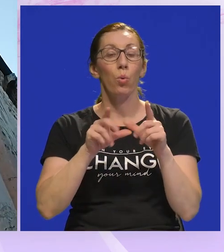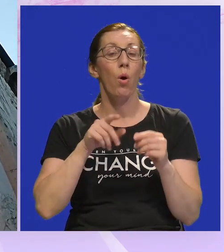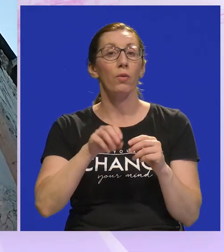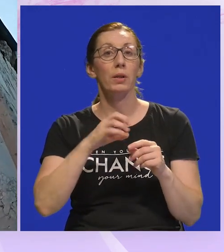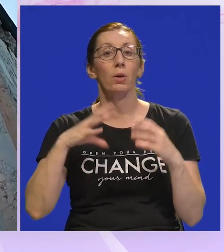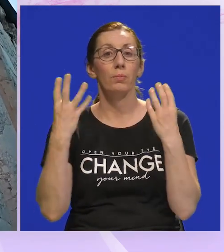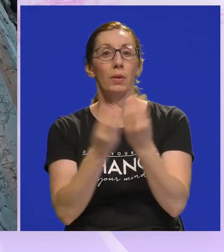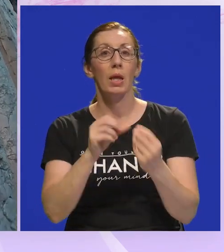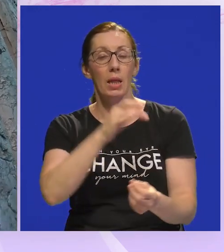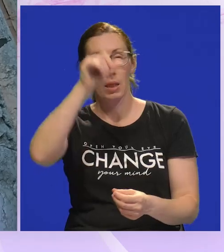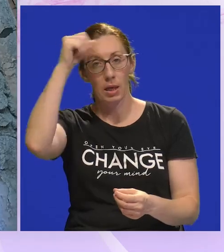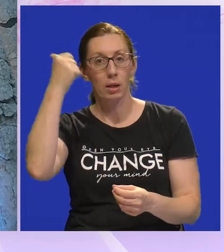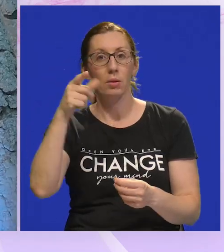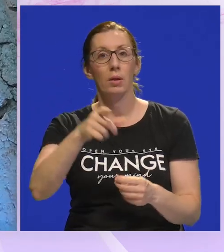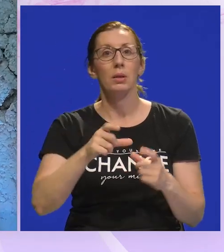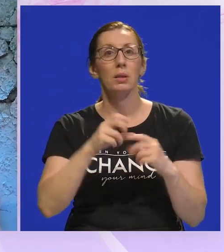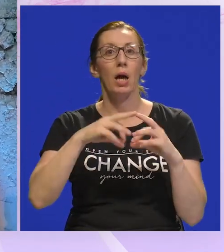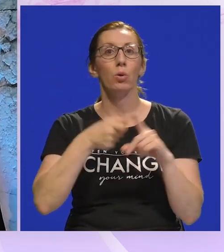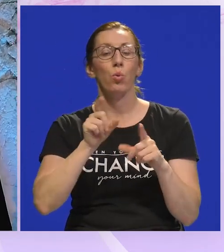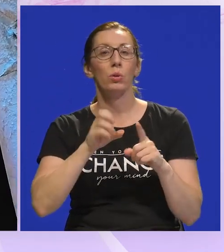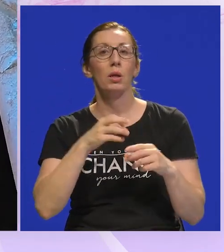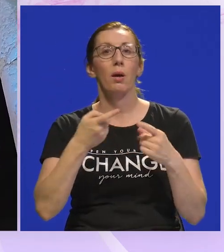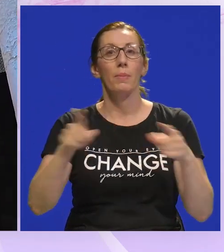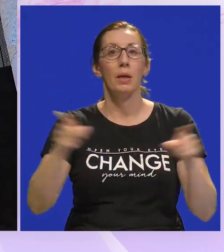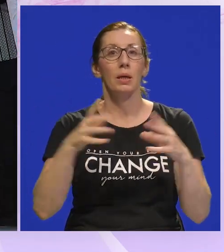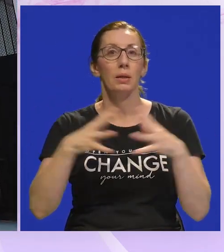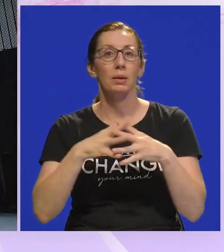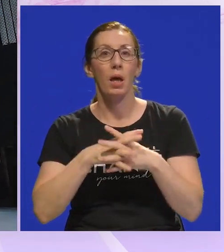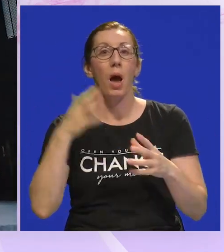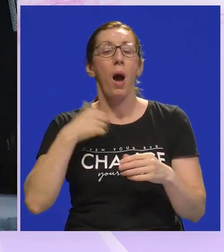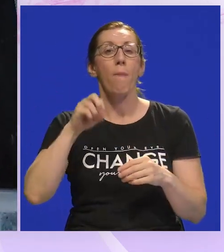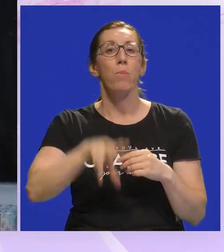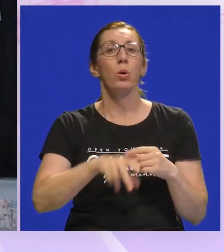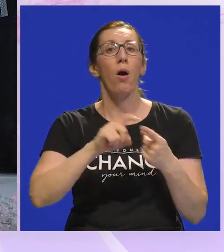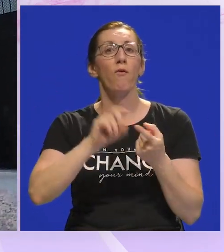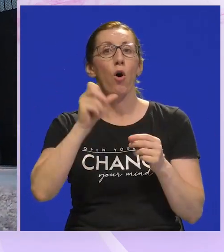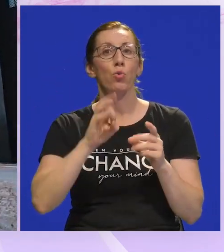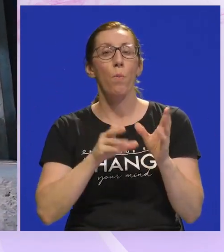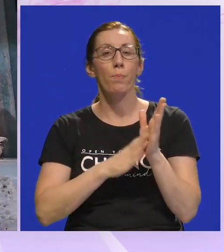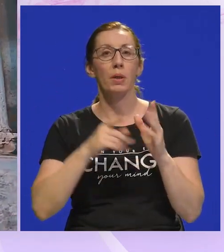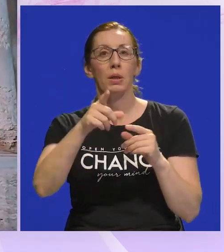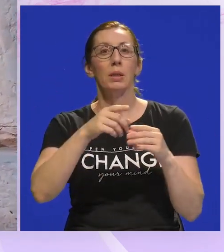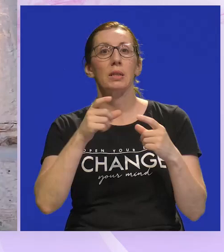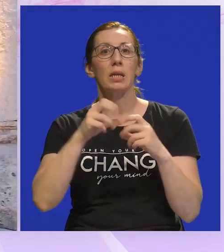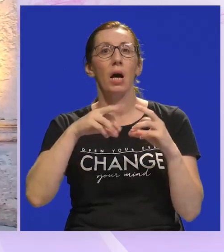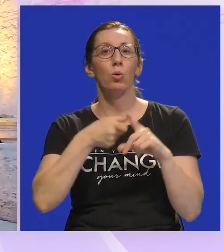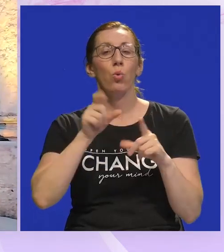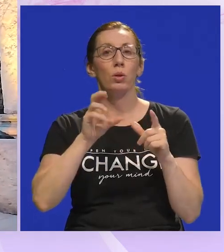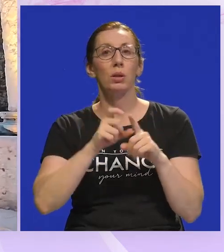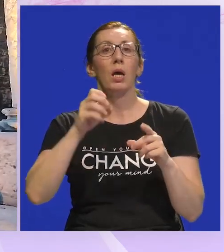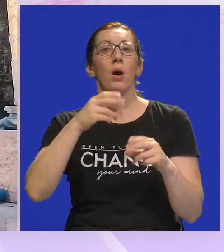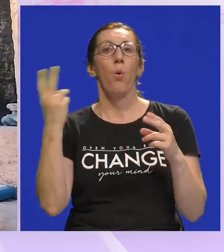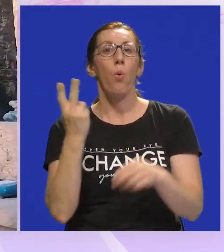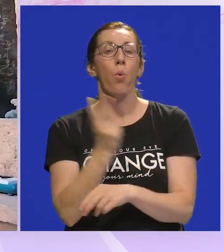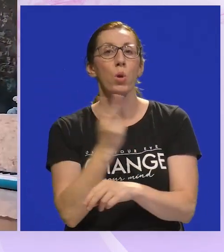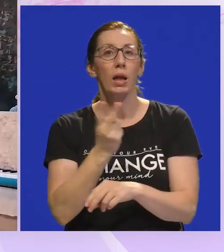U okviru ljetnog programa Sakuda, glazba i grad na Pulskom forumu predstavile su se članice Sakuda,